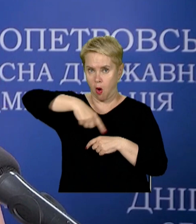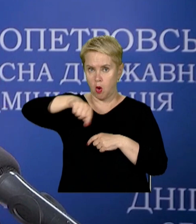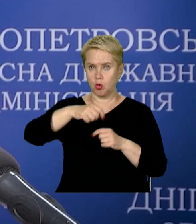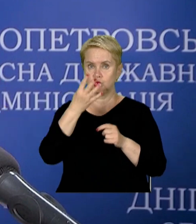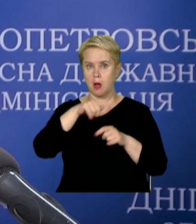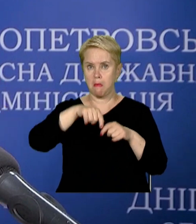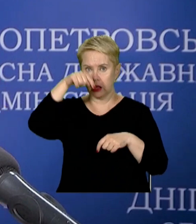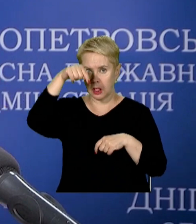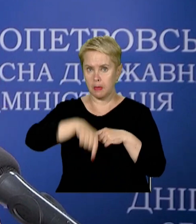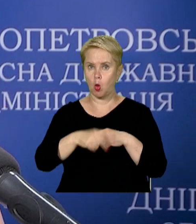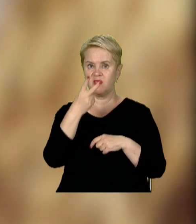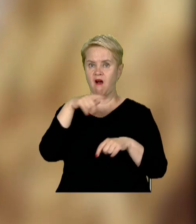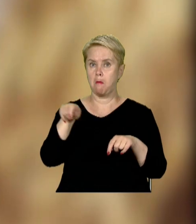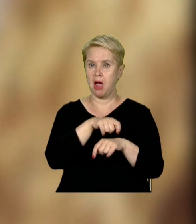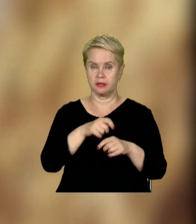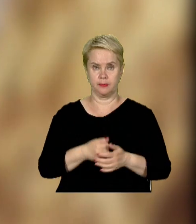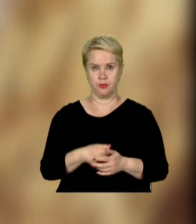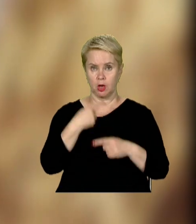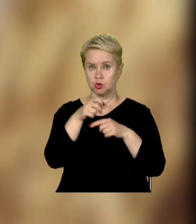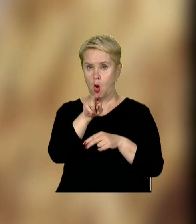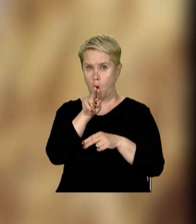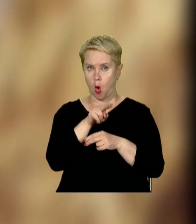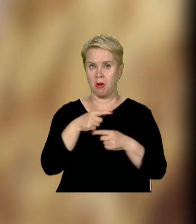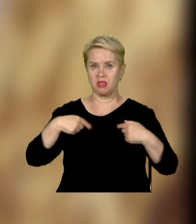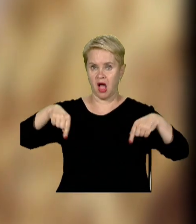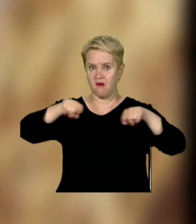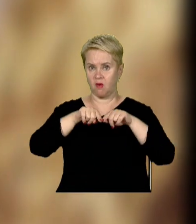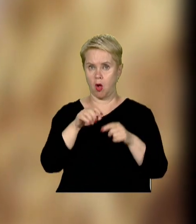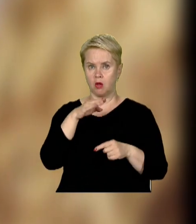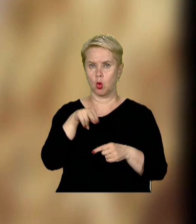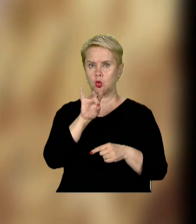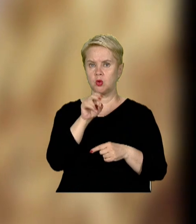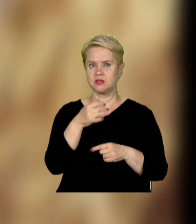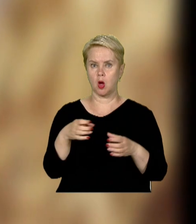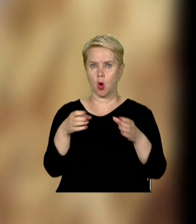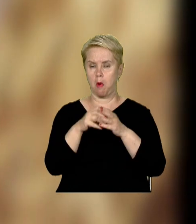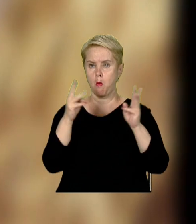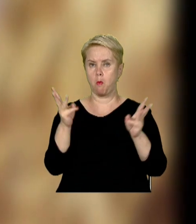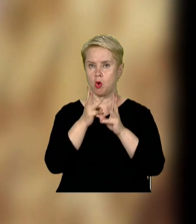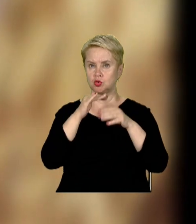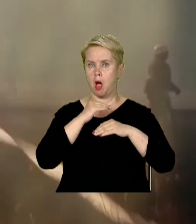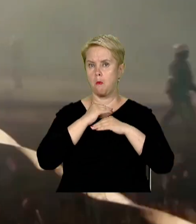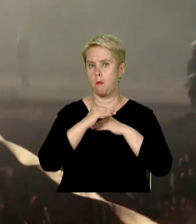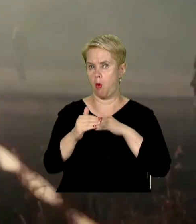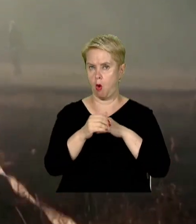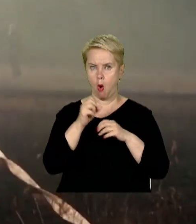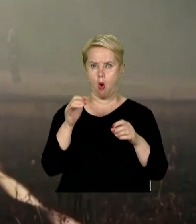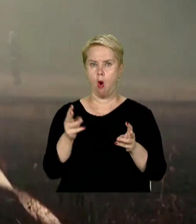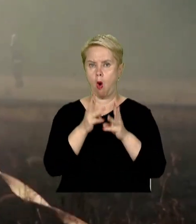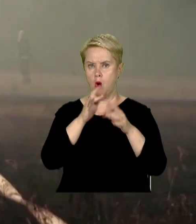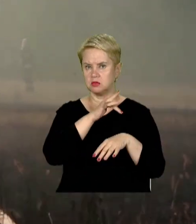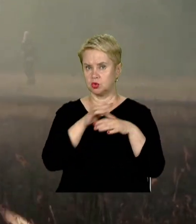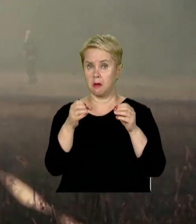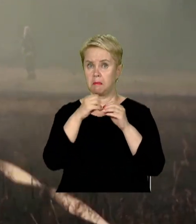метри та глибиною 2 метри. Через обстріли на околицях Невотрудівської громади сталася пожежа на полі. Вогонь знищив